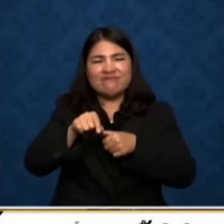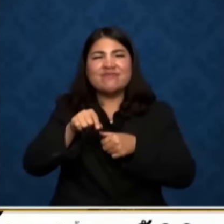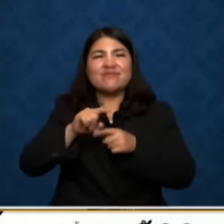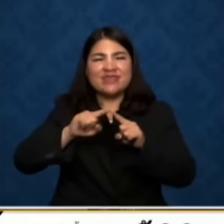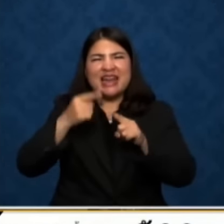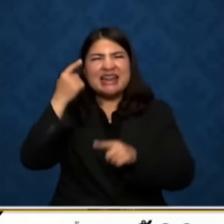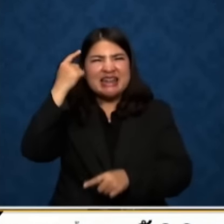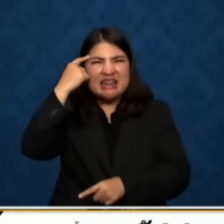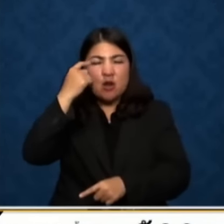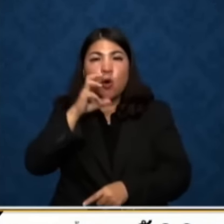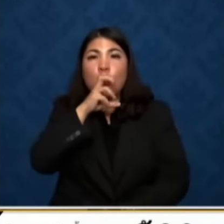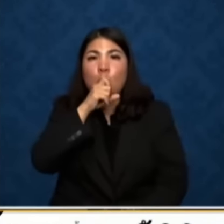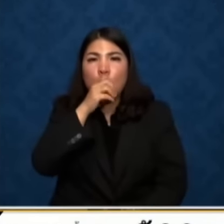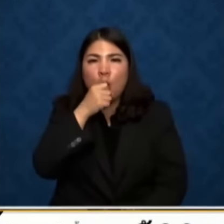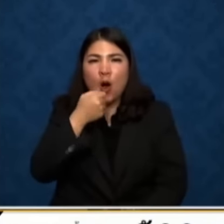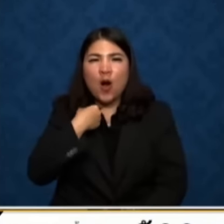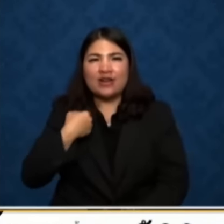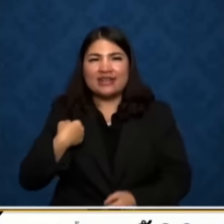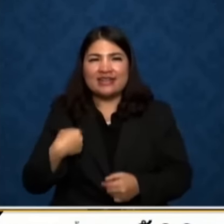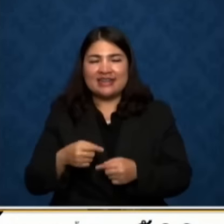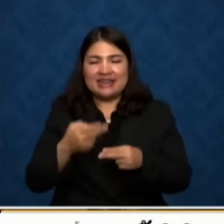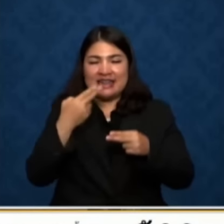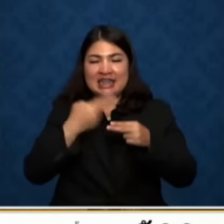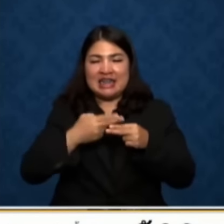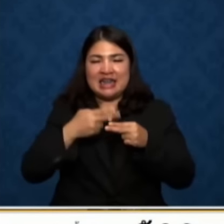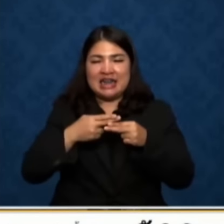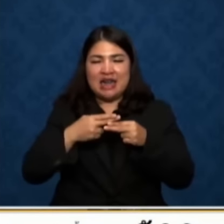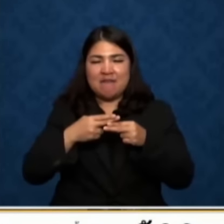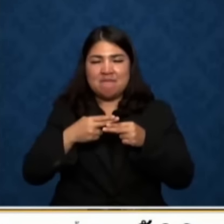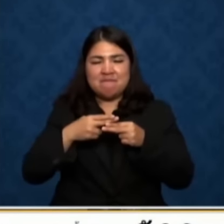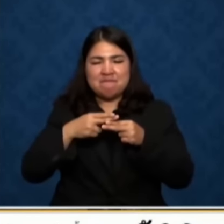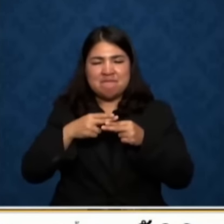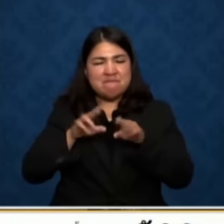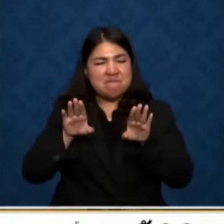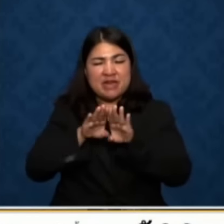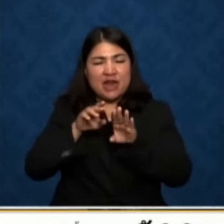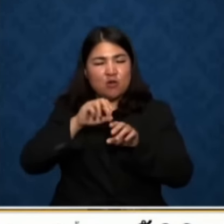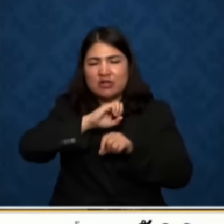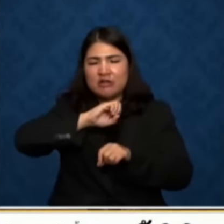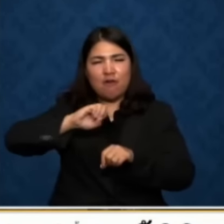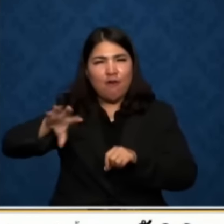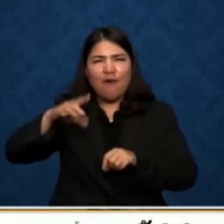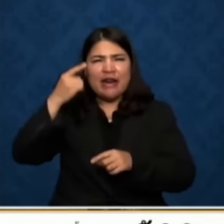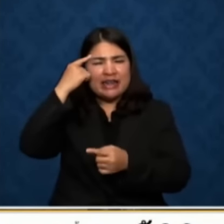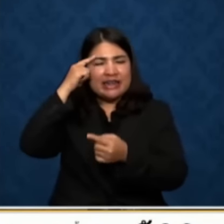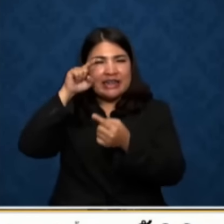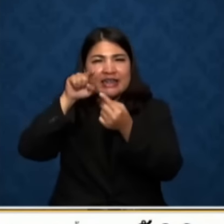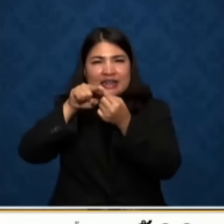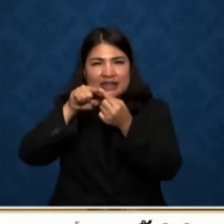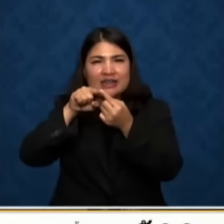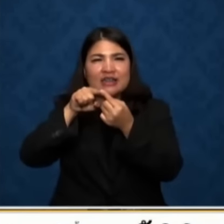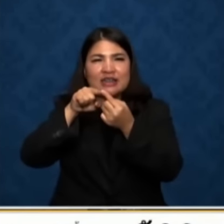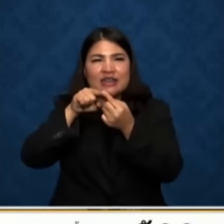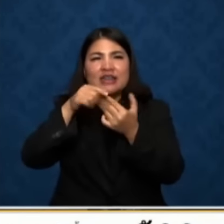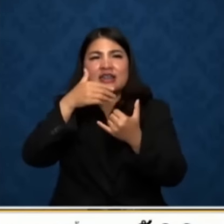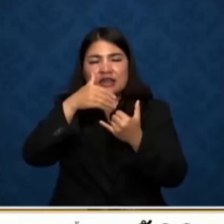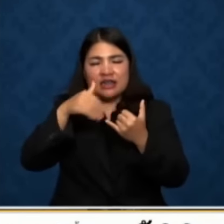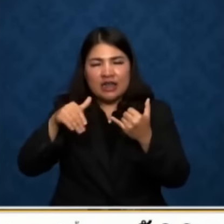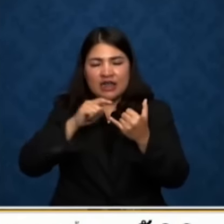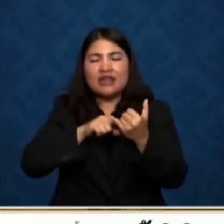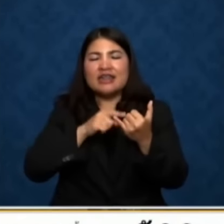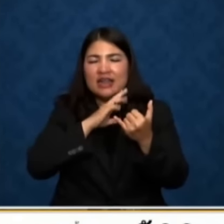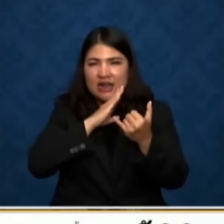ะท่านลองปิดชื่อในใจของท่านนะคะเอาชื่อออกแล้วท่านคิดถึงเคสเนี่ยท่านจะรู้ว่